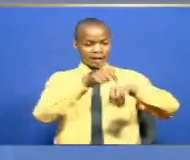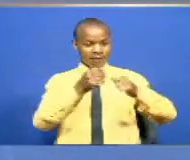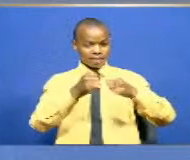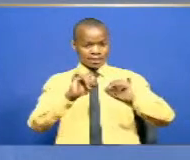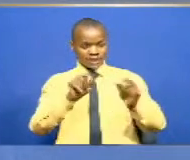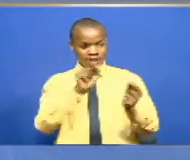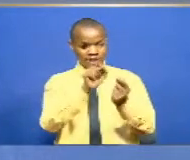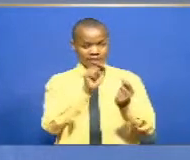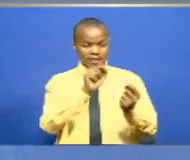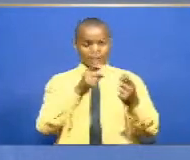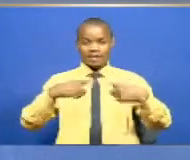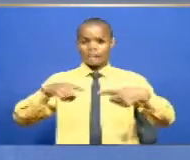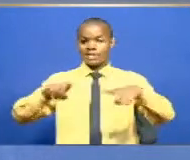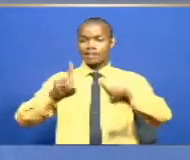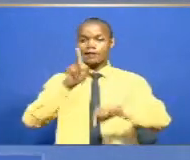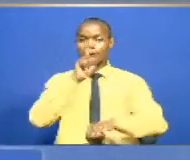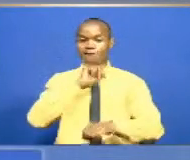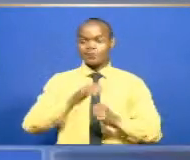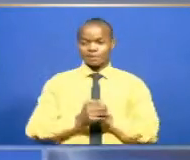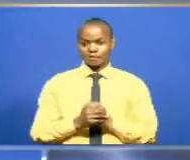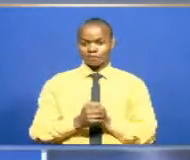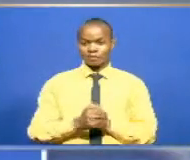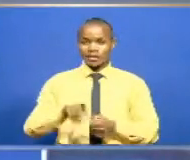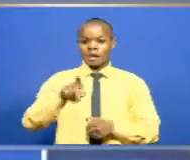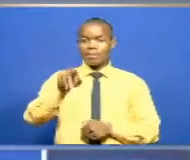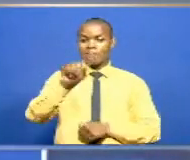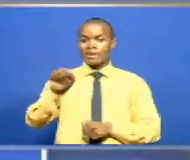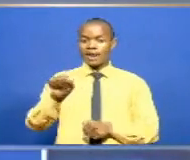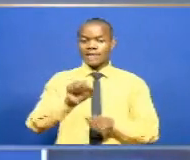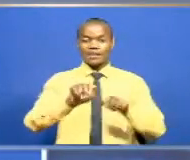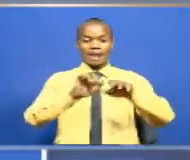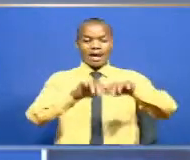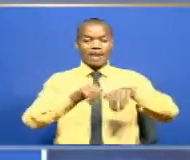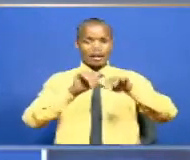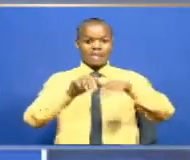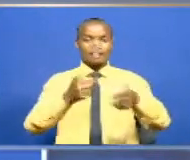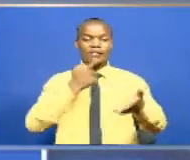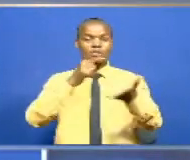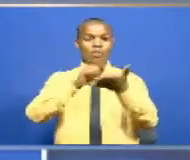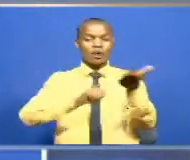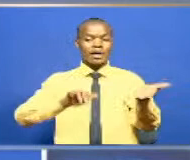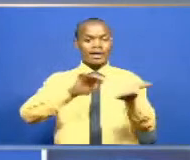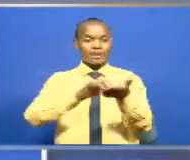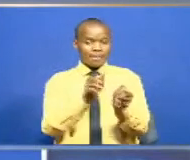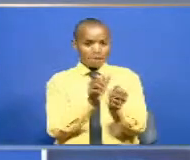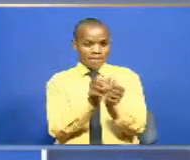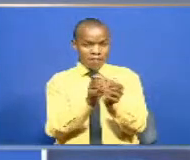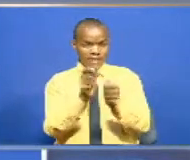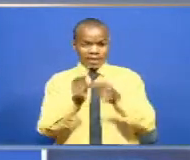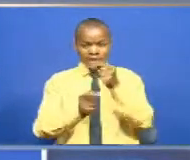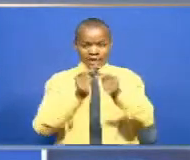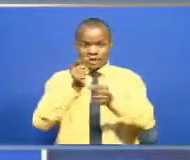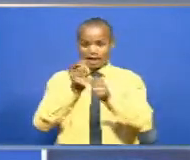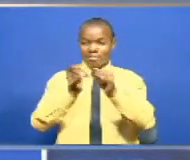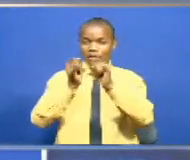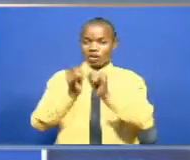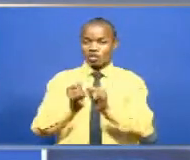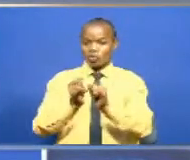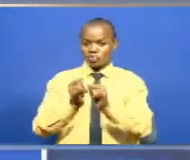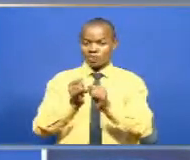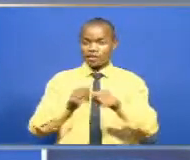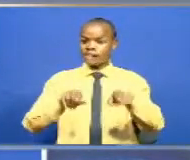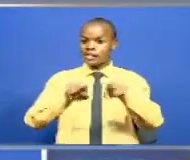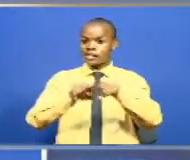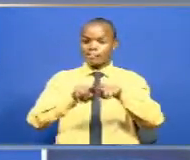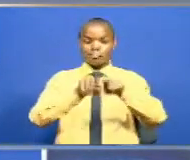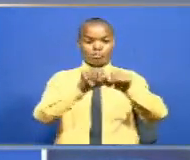Katibu wa Wizara ya Kilimo Hamadi Boga amesema majaribio ya mahindi hayo yaliyofanywa na taasisi ya afya mimea yatatoa